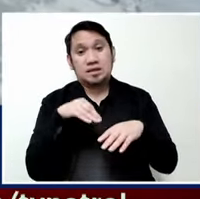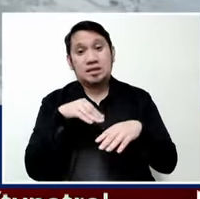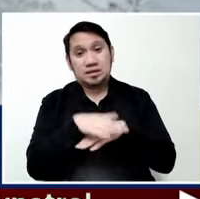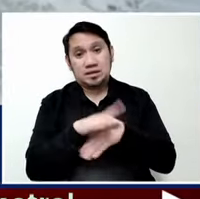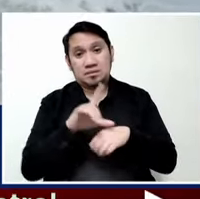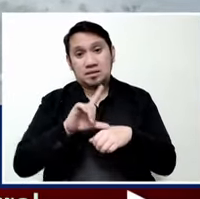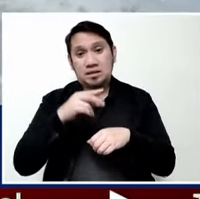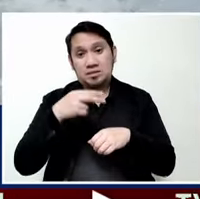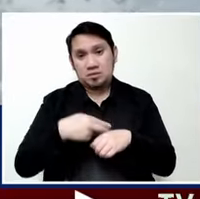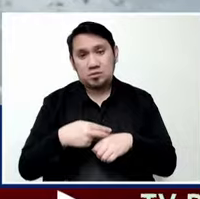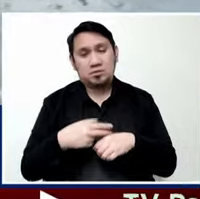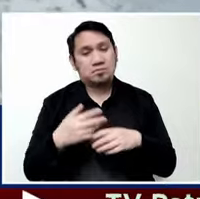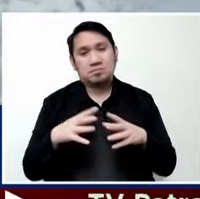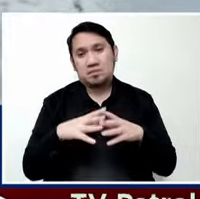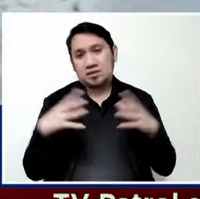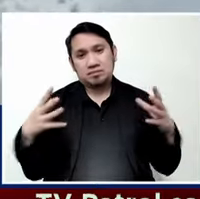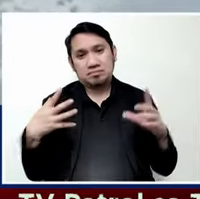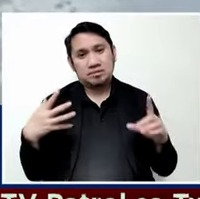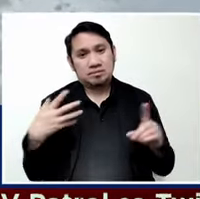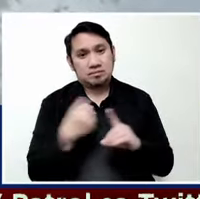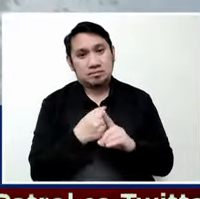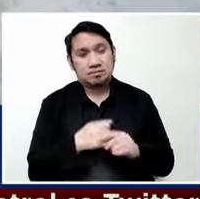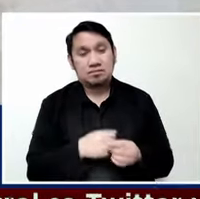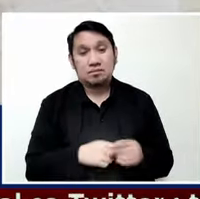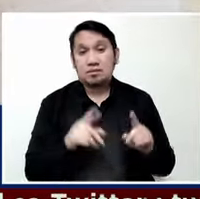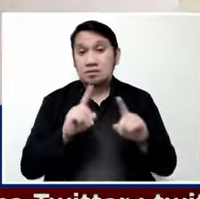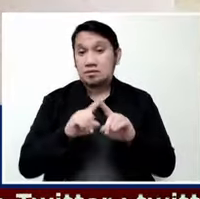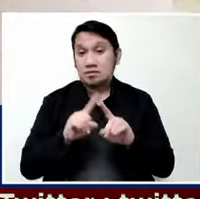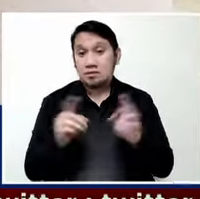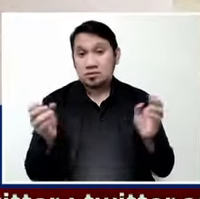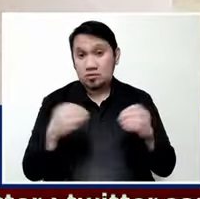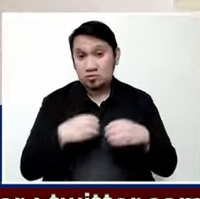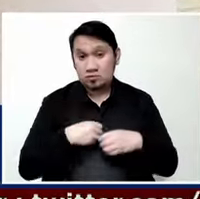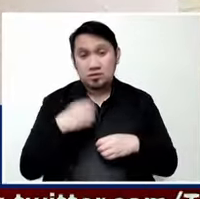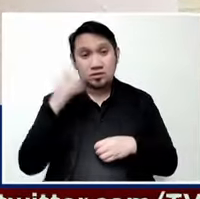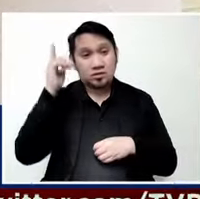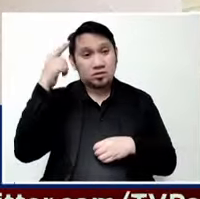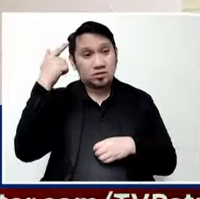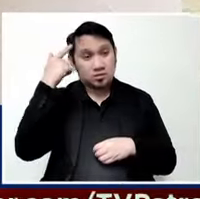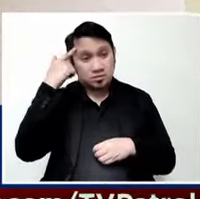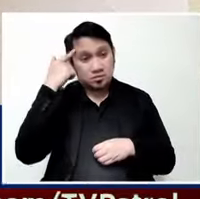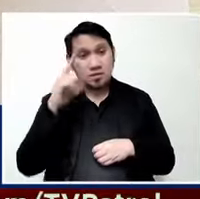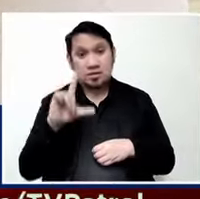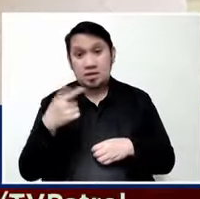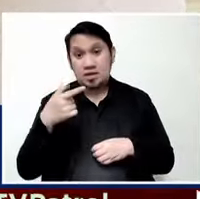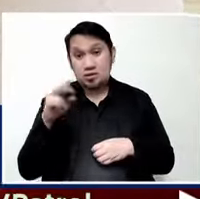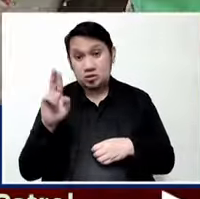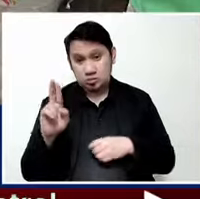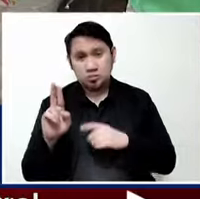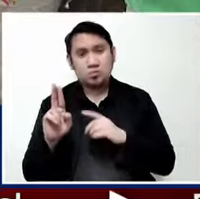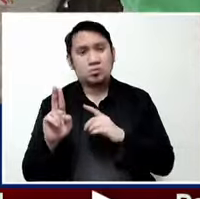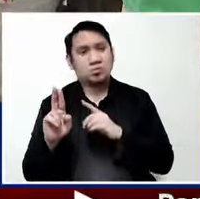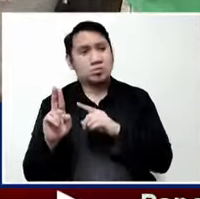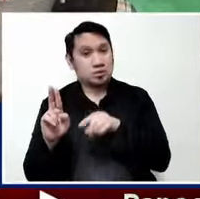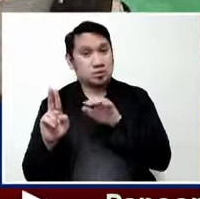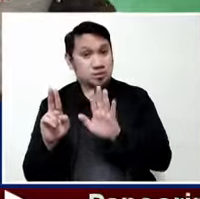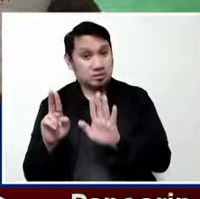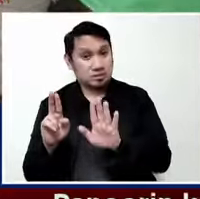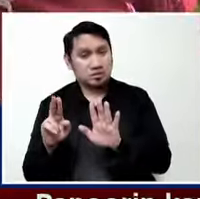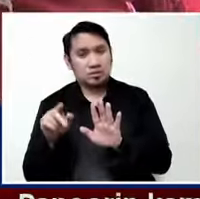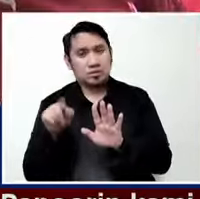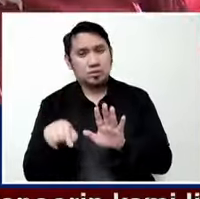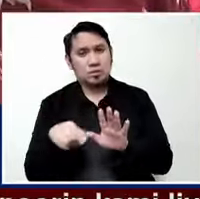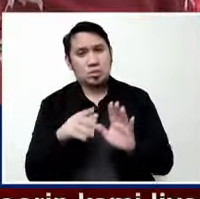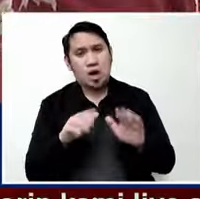napakalaki. Sinisikap ng iba't ibang ahensya ng pamahalaan lalo na ng local government unit ng Pola na matugunan ang pangangailangan ng